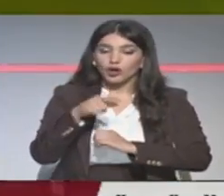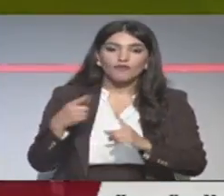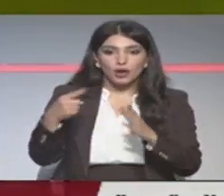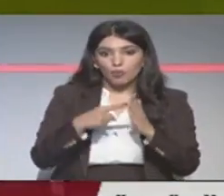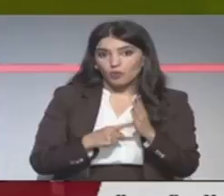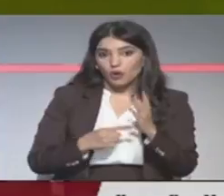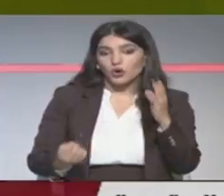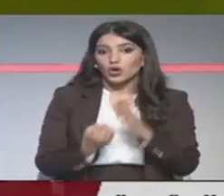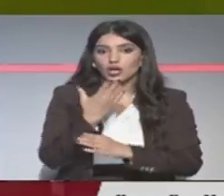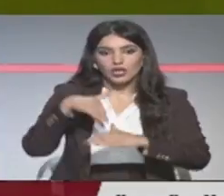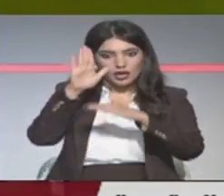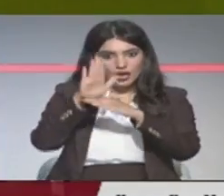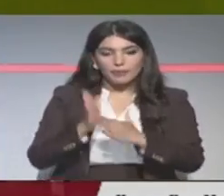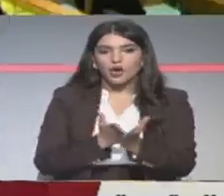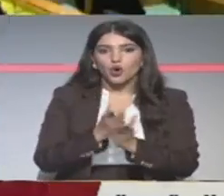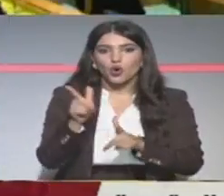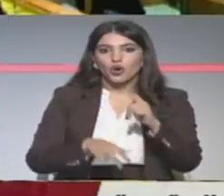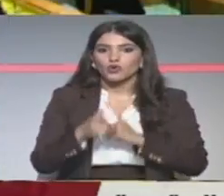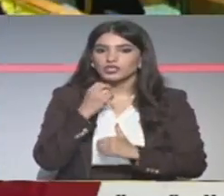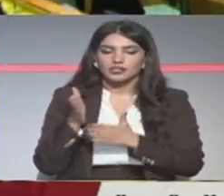جديدة وحفظا لحقوق الإنسانية.